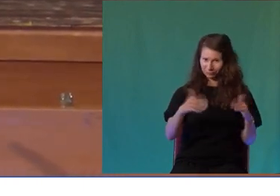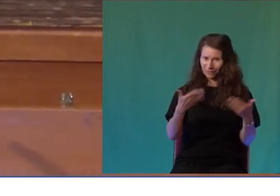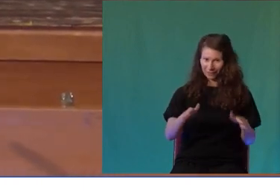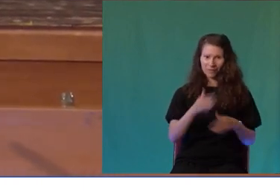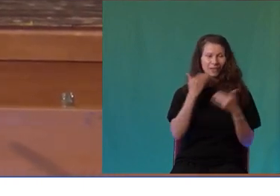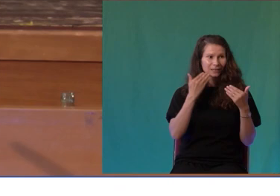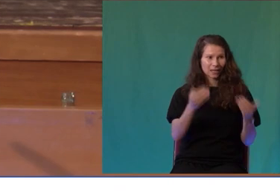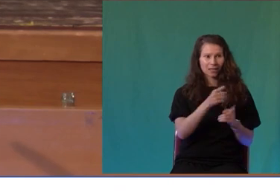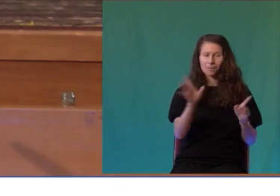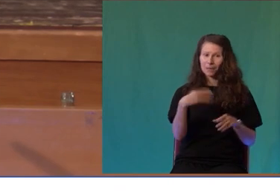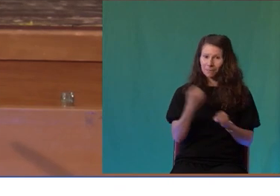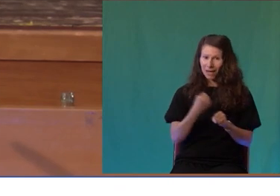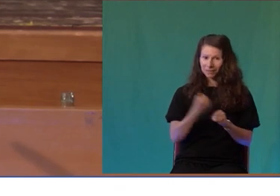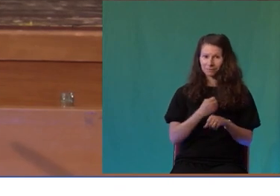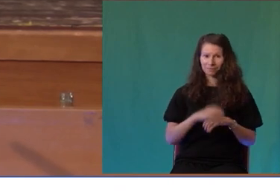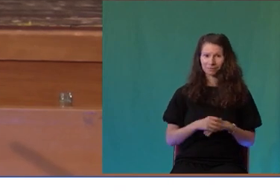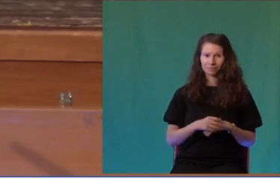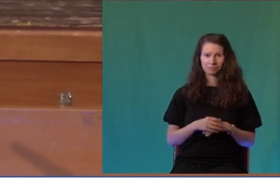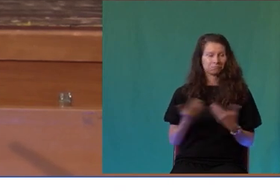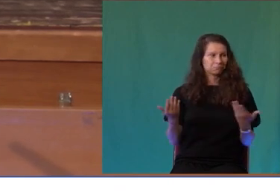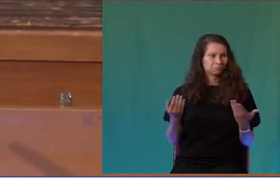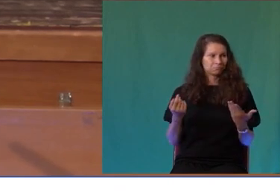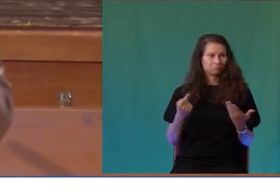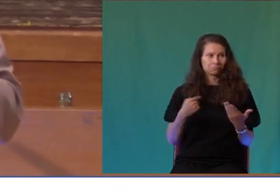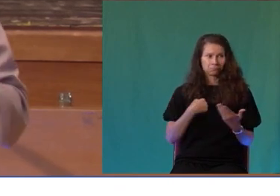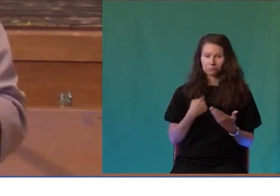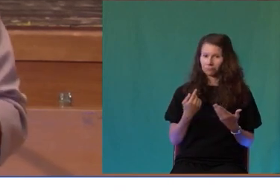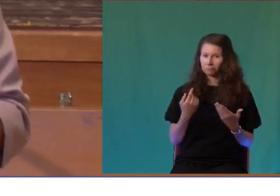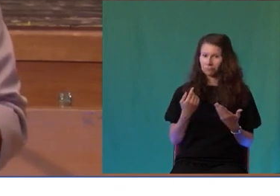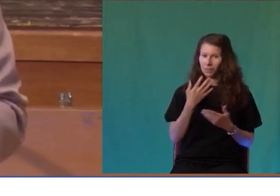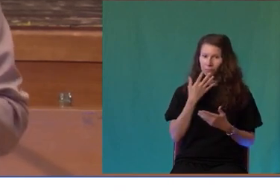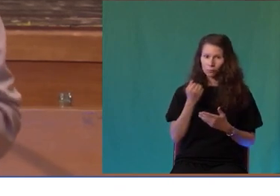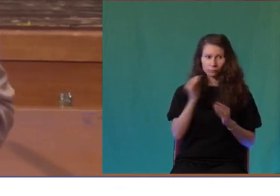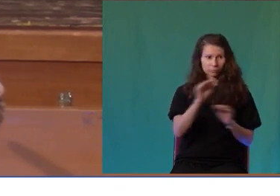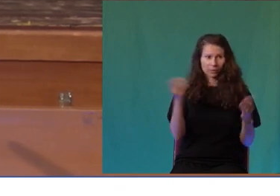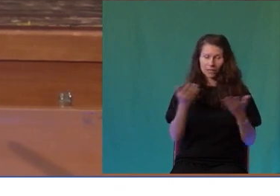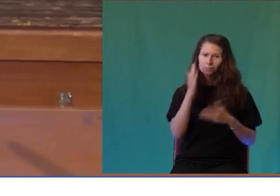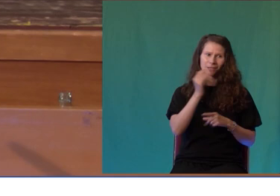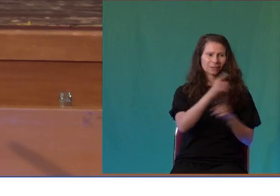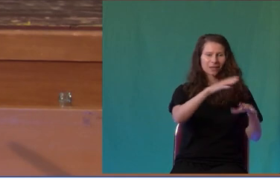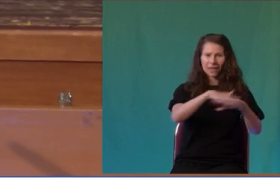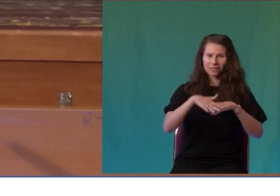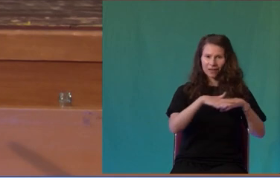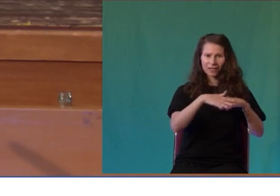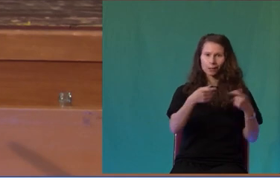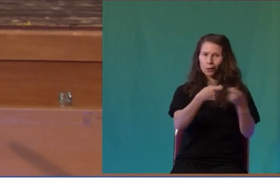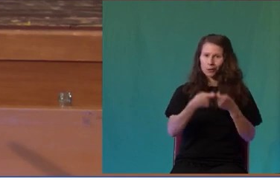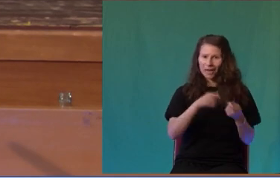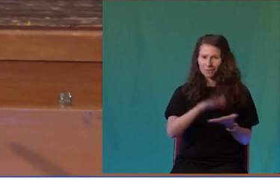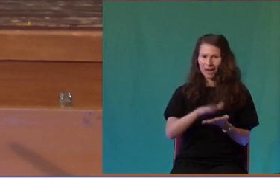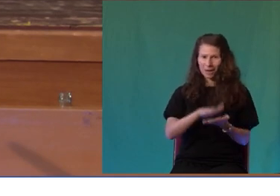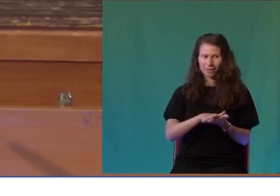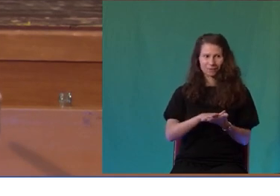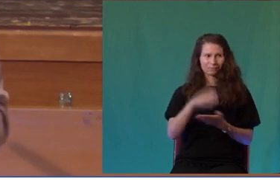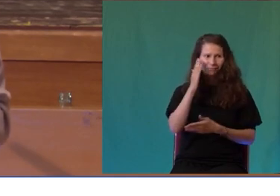sie sich eingebracht haben und mir bleibt nur zu sagen vernetzen Sie sich bleiben Sie in Kontakt setzen sie sich